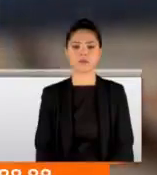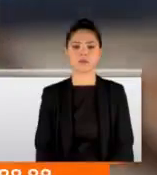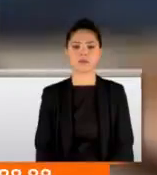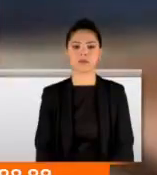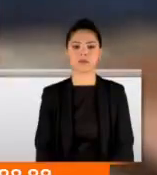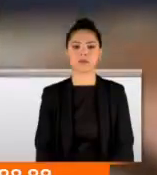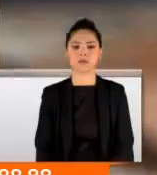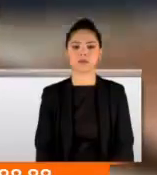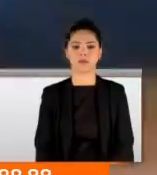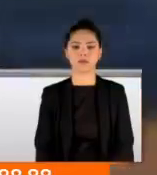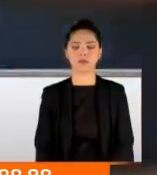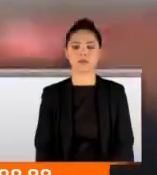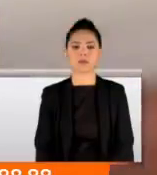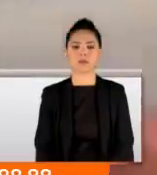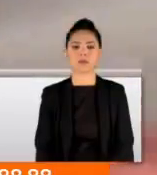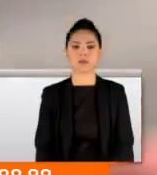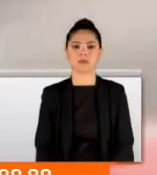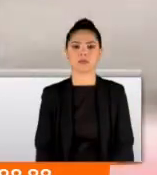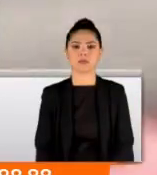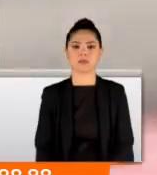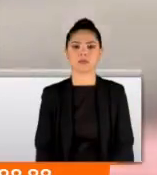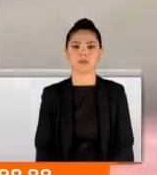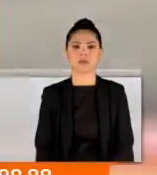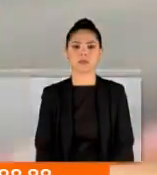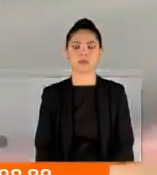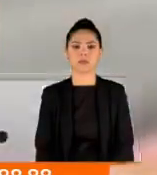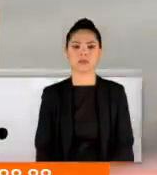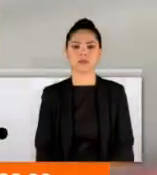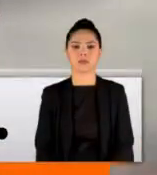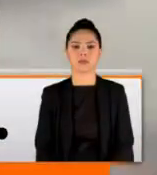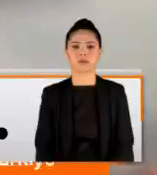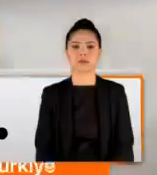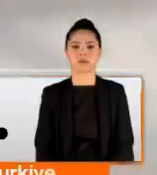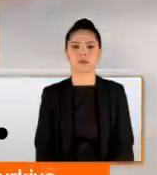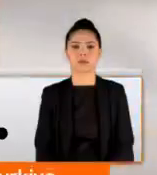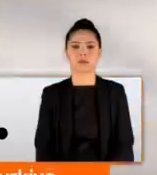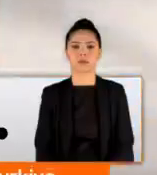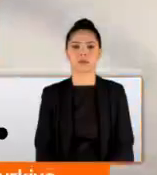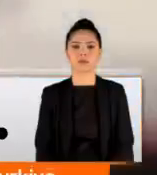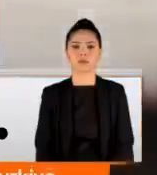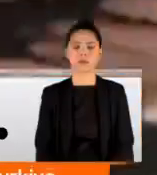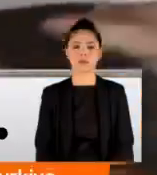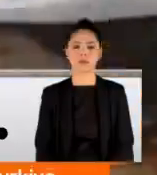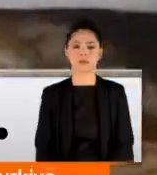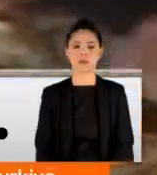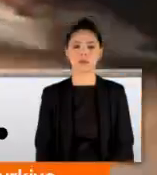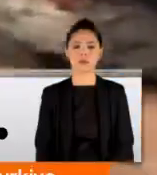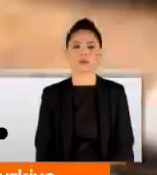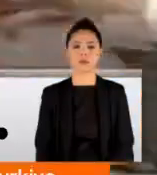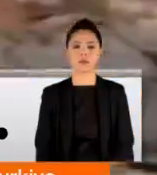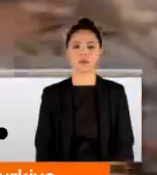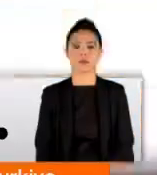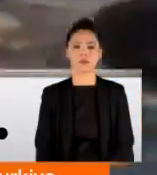etmeyin. Camlar var. Dede geldi mi dedeye? Geldi, getir buraya. Seyrek yok diye bir dakika. Adam sağlam,